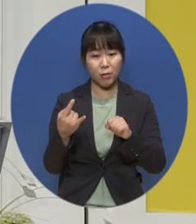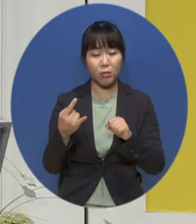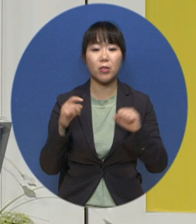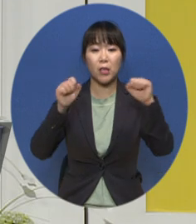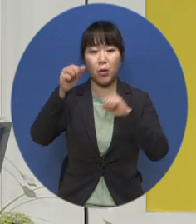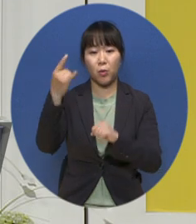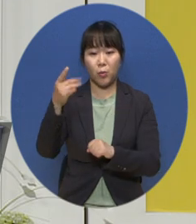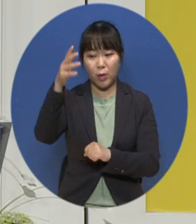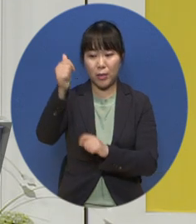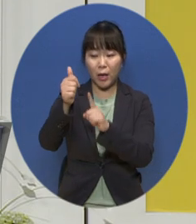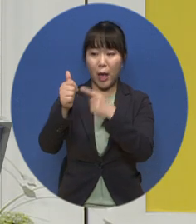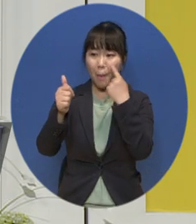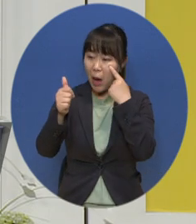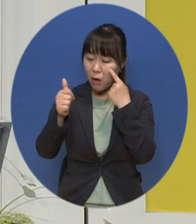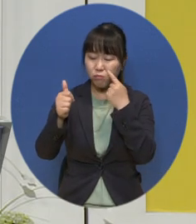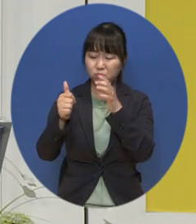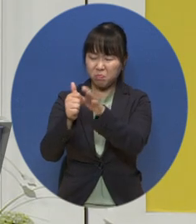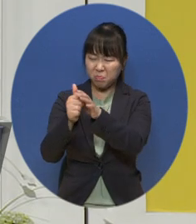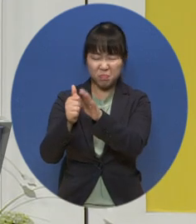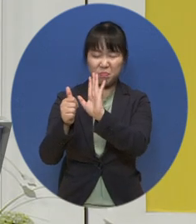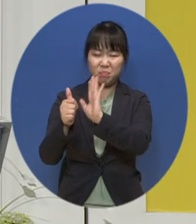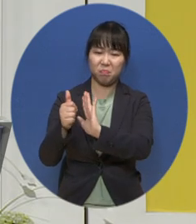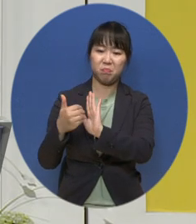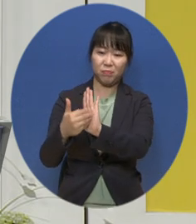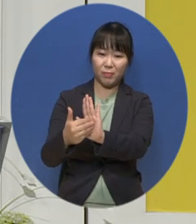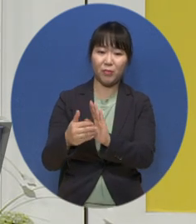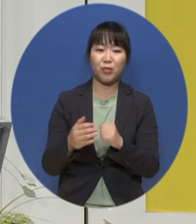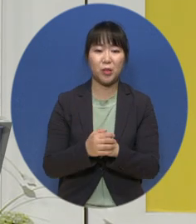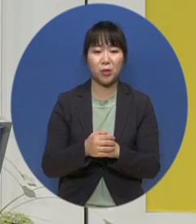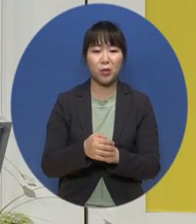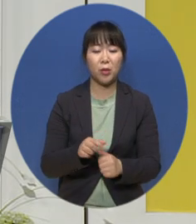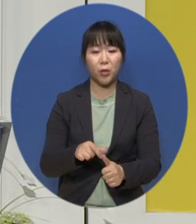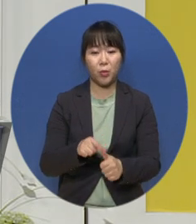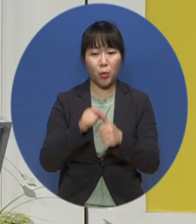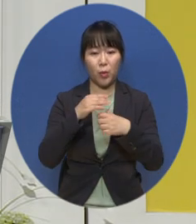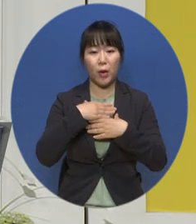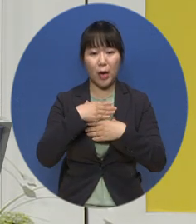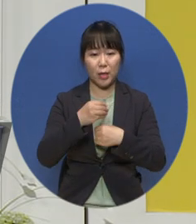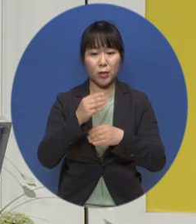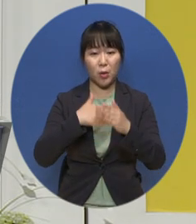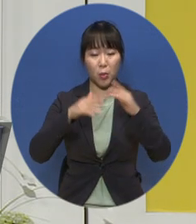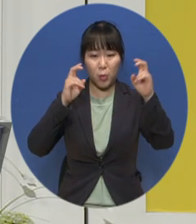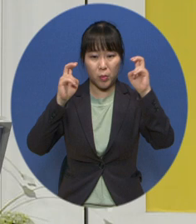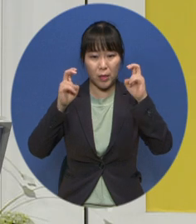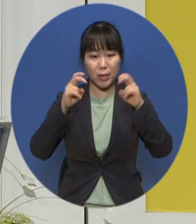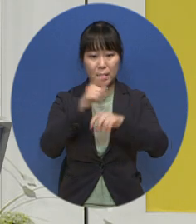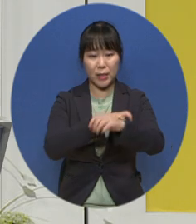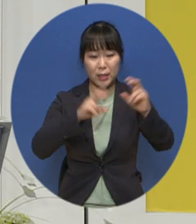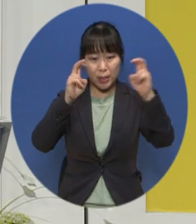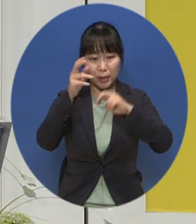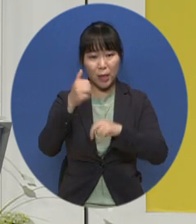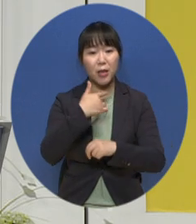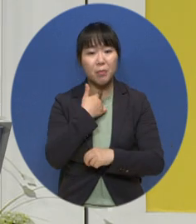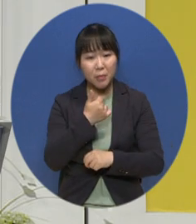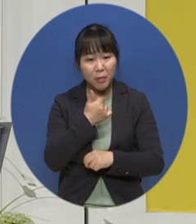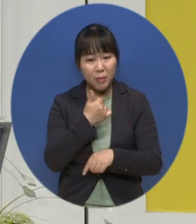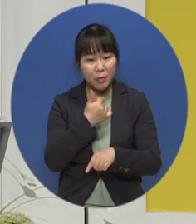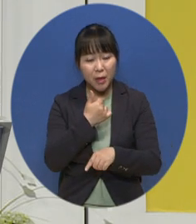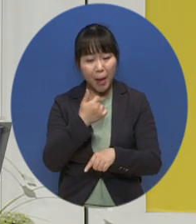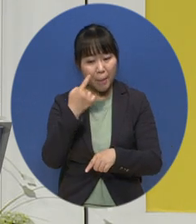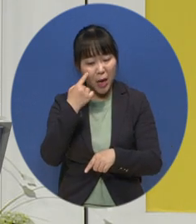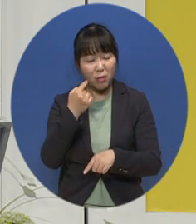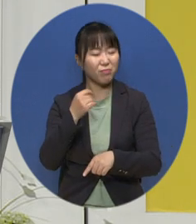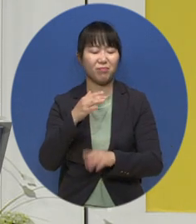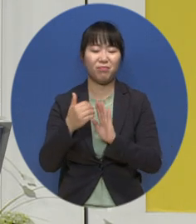한 것도 작업을 했었고 한때는 뭐 고용안정 공단 이사장은 학력 보는게 좋겠죠 차기 냈어요 그 우리 했었습니다